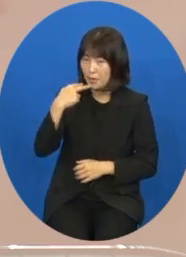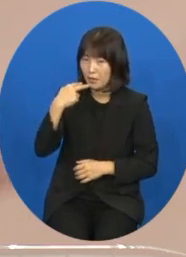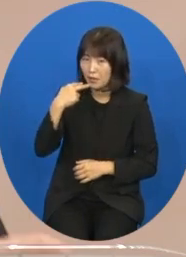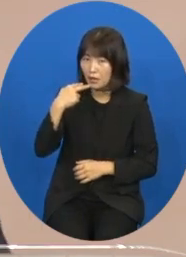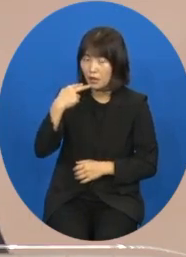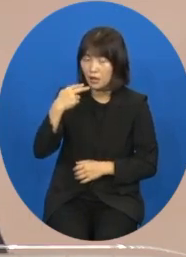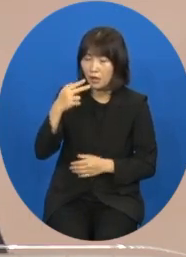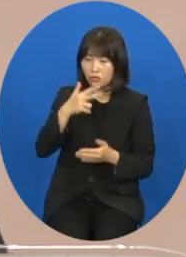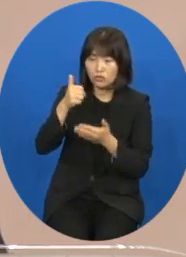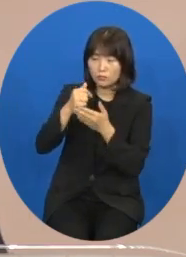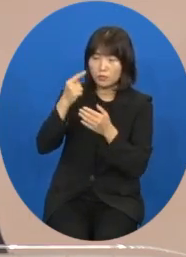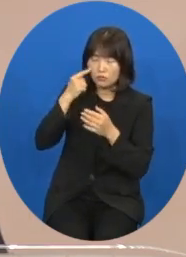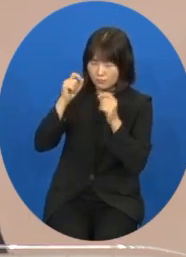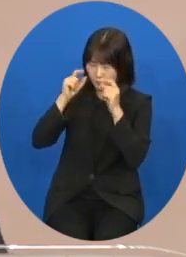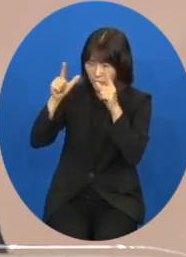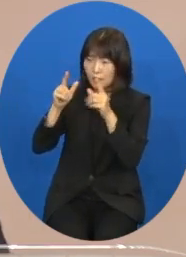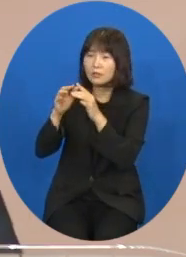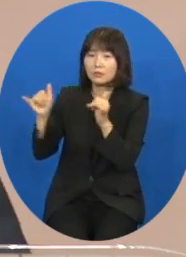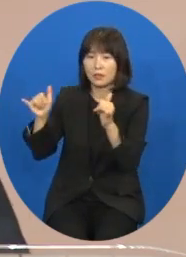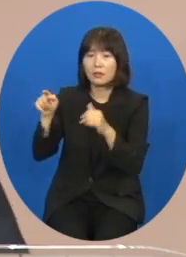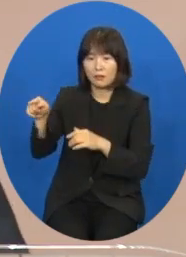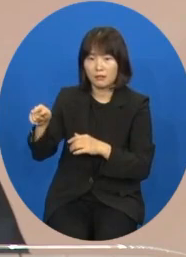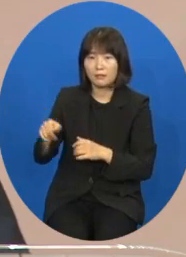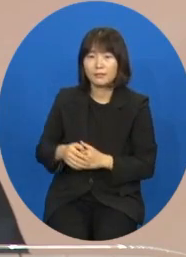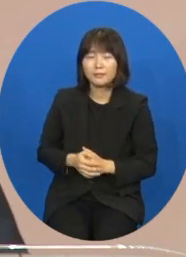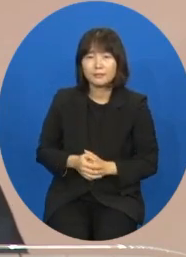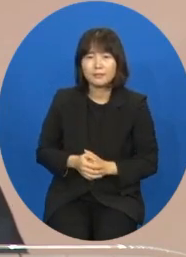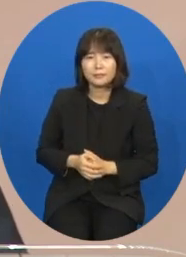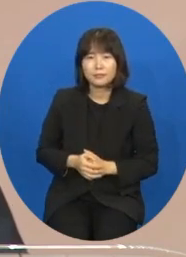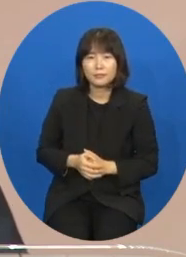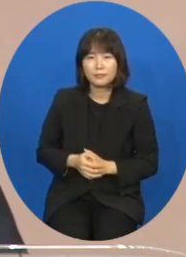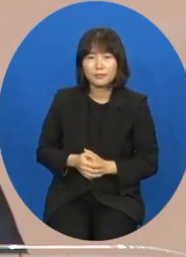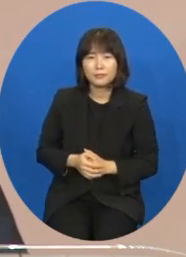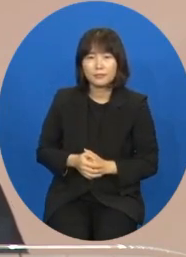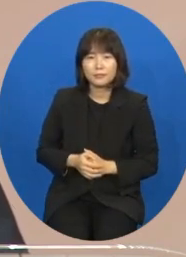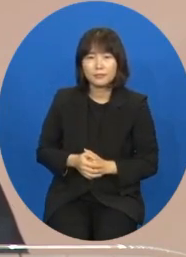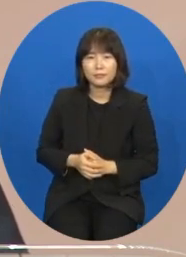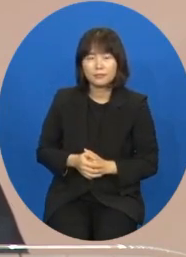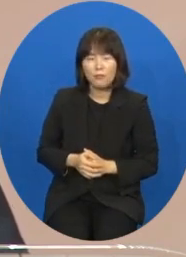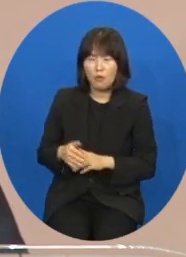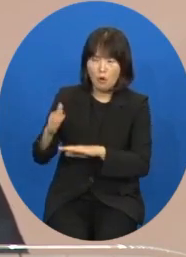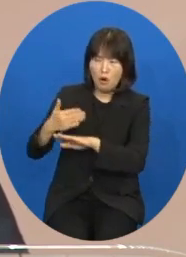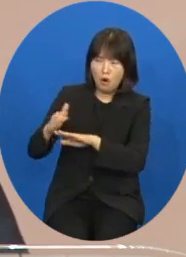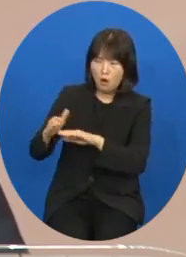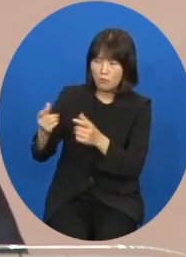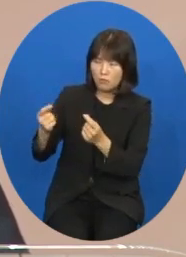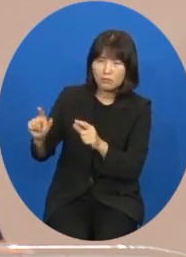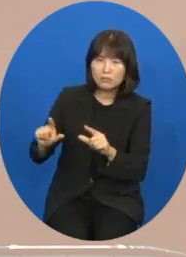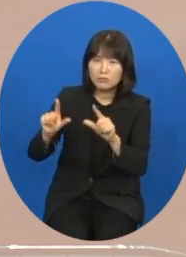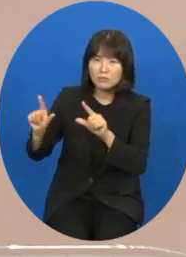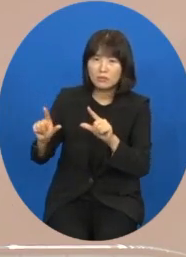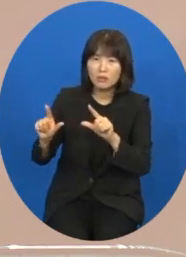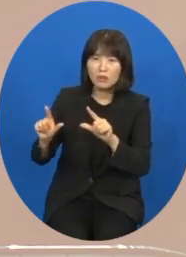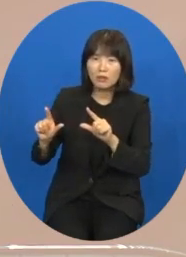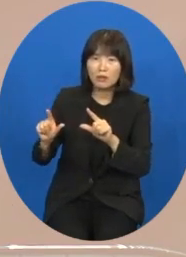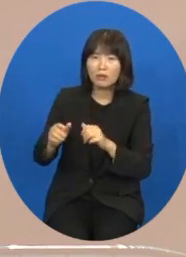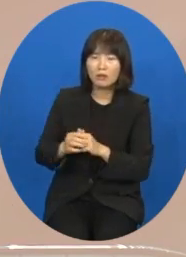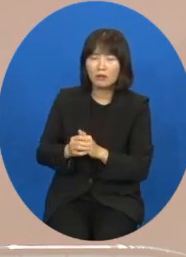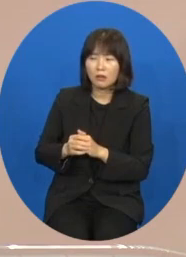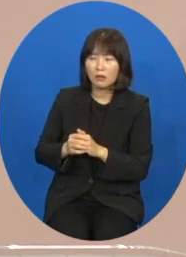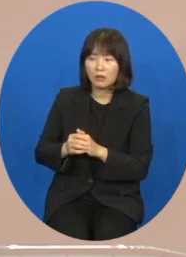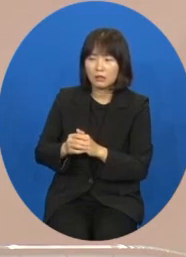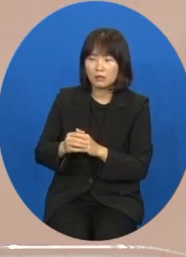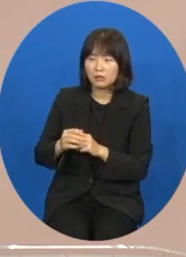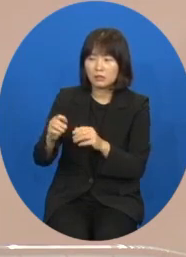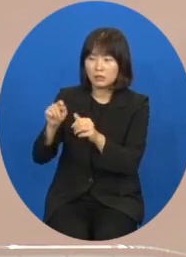주님이 눈뜨게 해준 사람이었습니다. 아니 어떻게 이렇게 깡패같이 사느냐. 그가 이렇게 이야기를